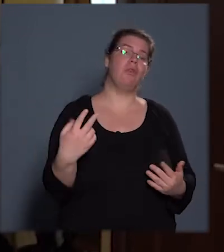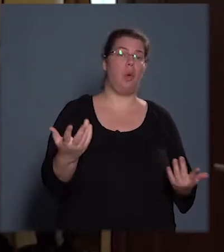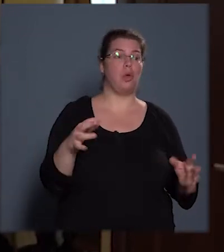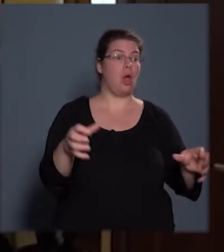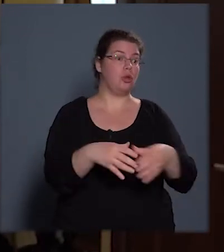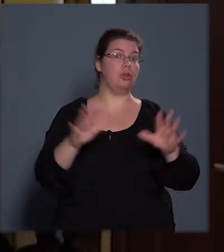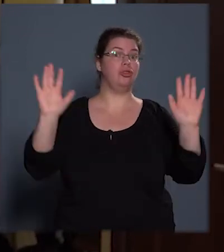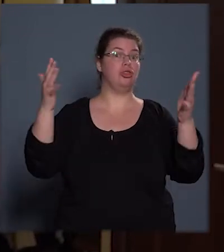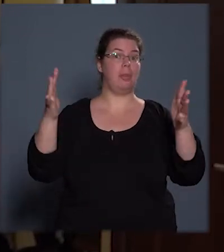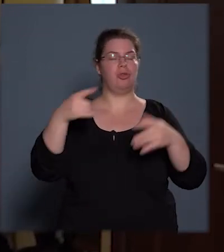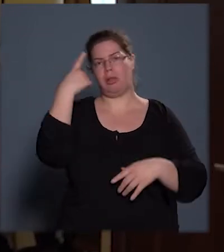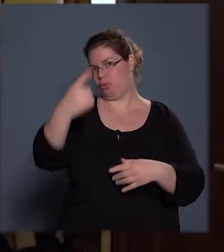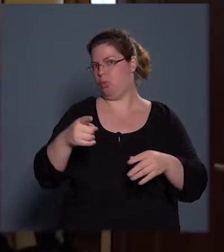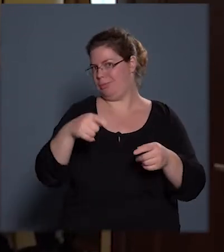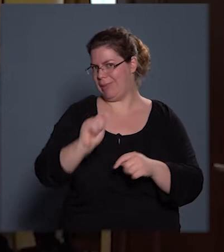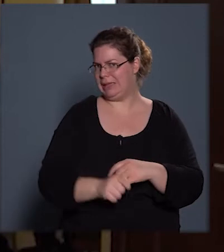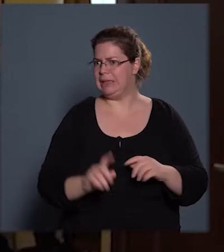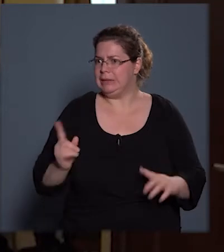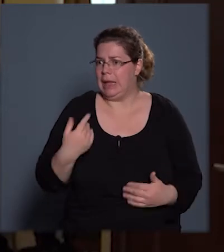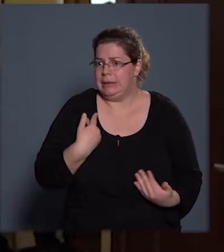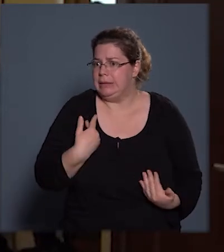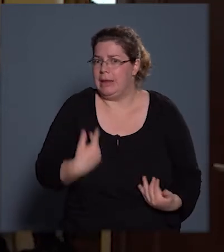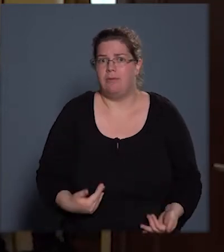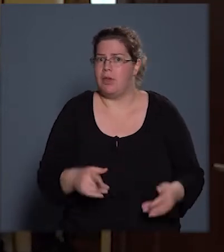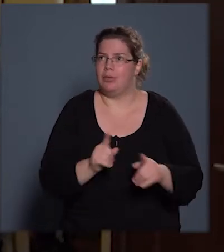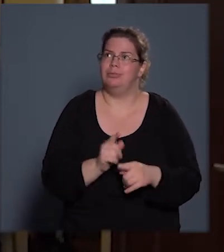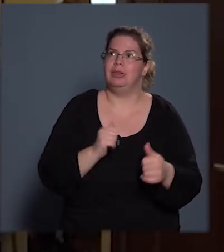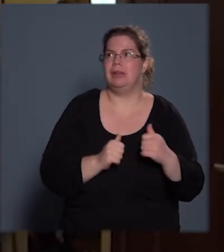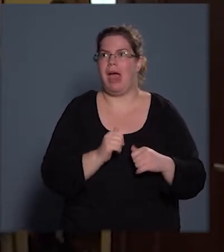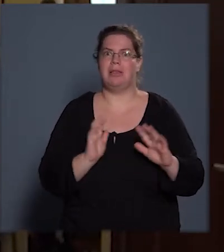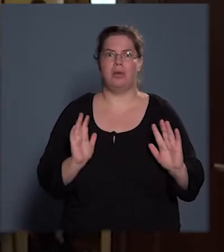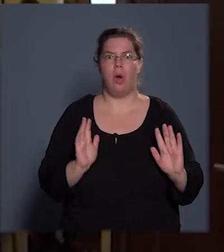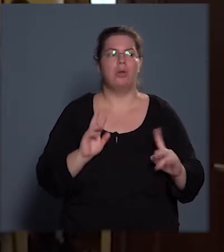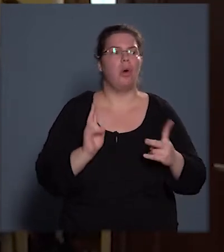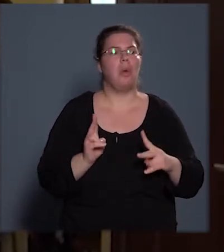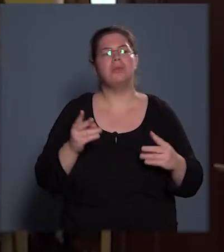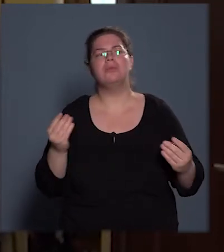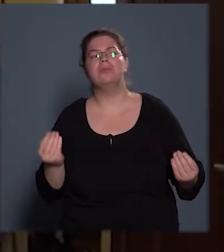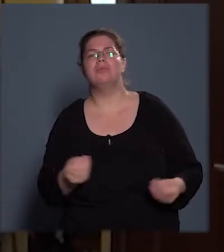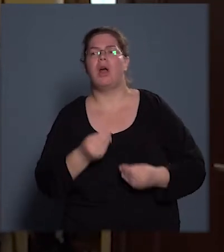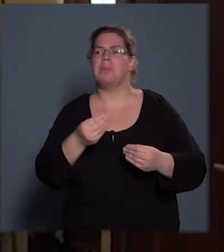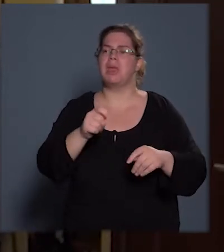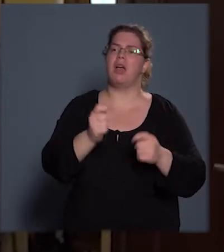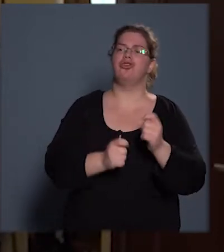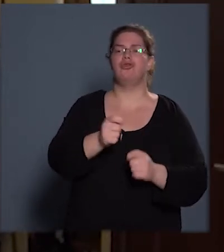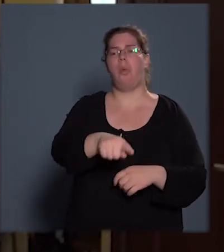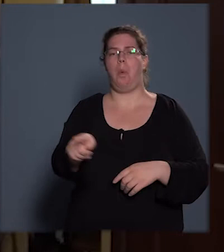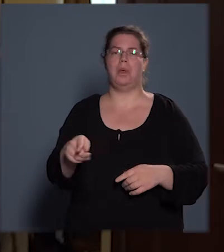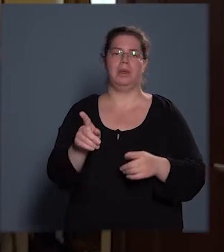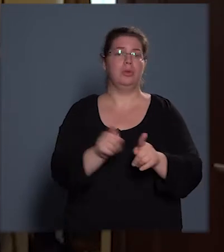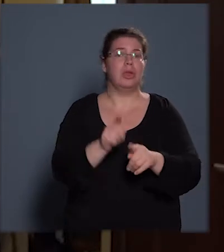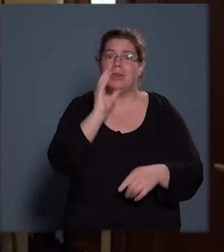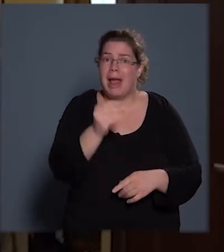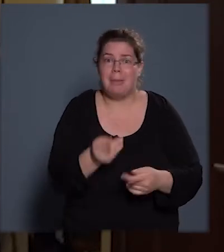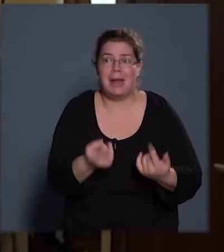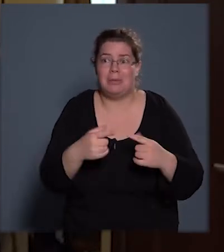közönség tapsa tud megítélni, de én nem vagyok arra úgymond rászorulva, hogy egy valamilyen zsűri, aki tulajdonképpen ugyan emberekből áll,